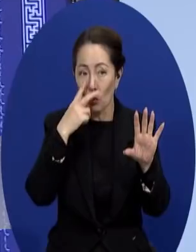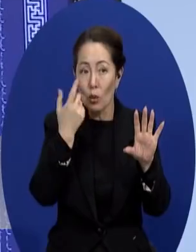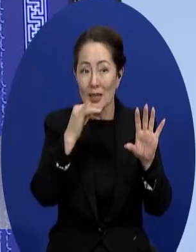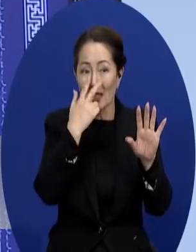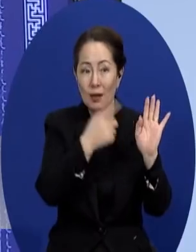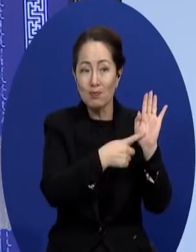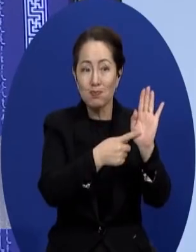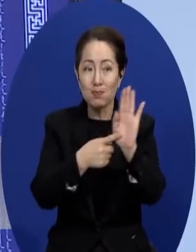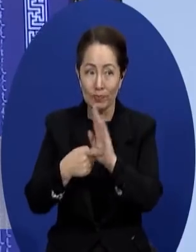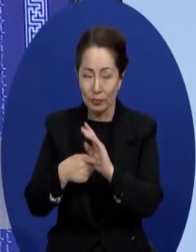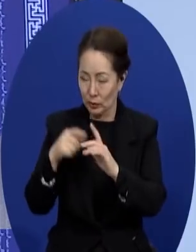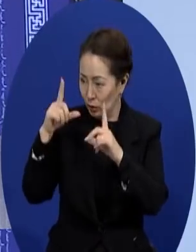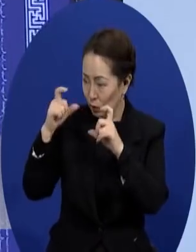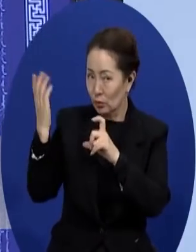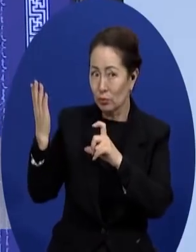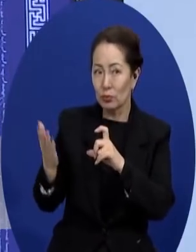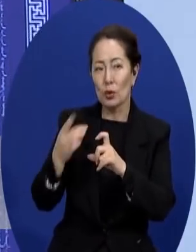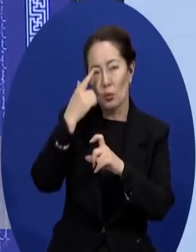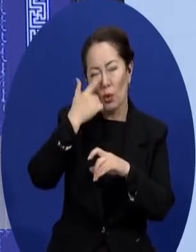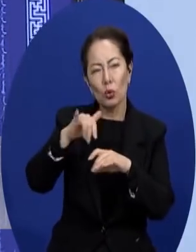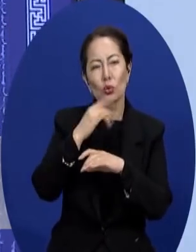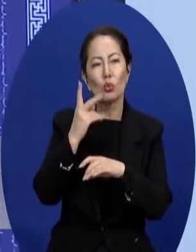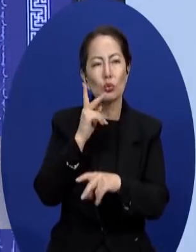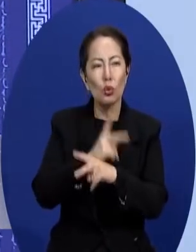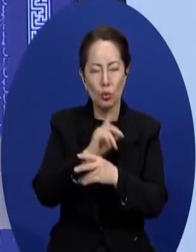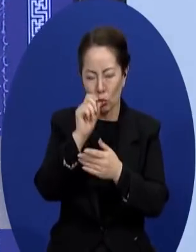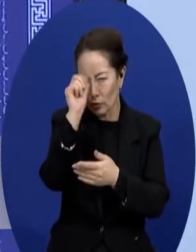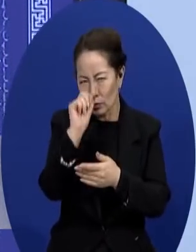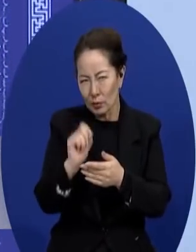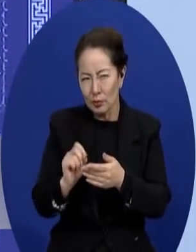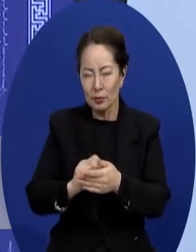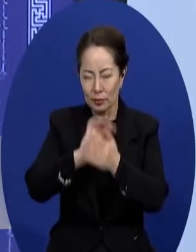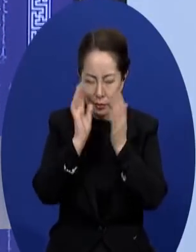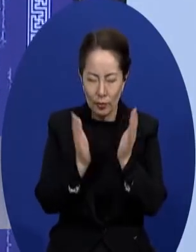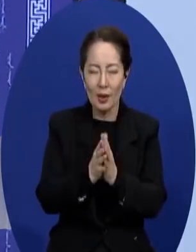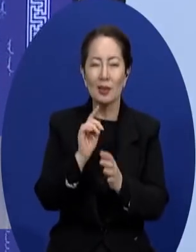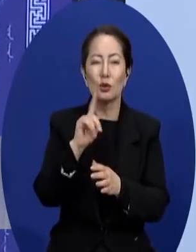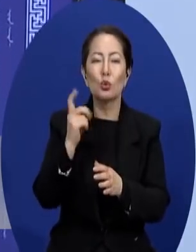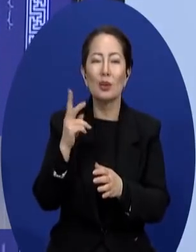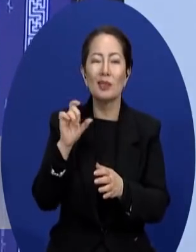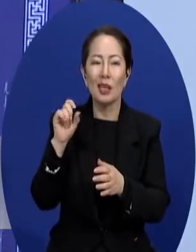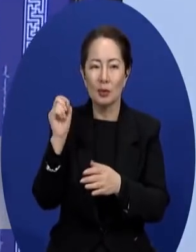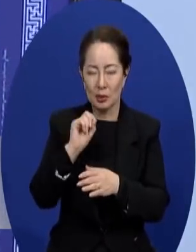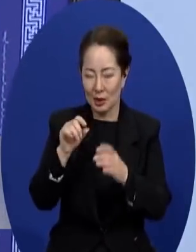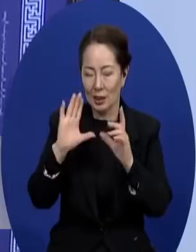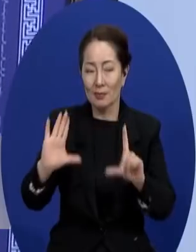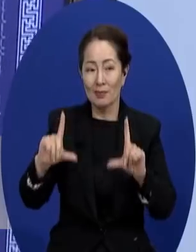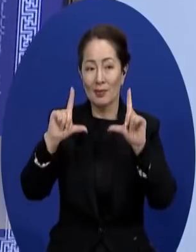байна. Энэ зургийн хувьд Монгол улсын үндсэн хуулийн бүхий л зүйл заалтыг уйгаржин монгол бичгээр бичиж, жаазалсан дурсгалт